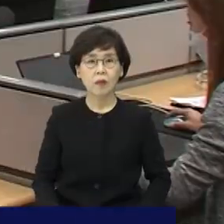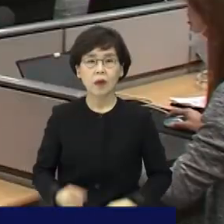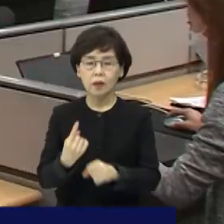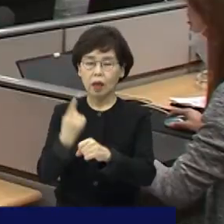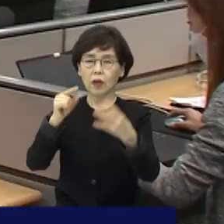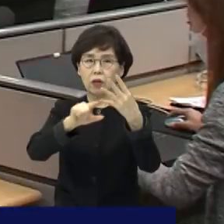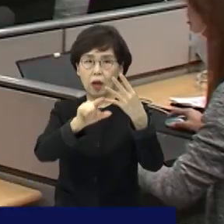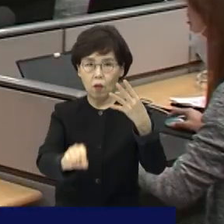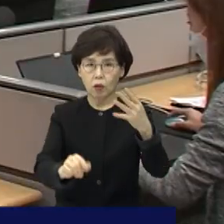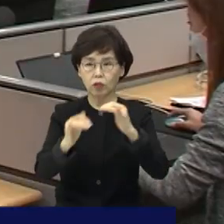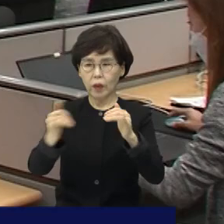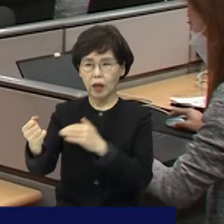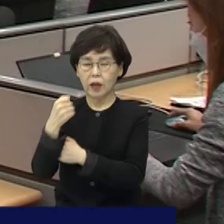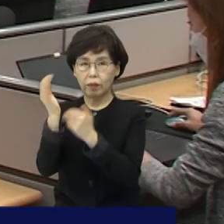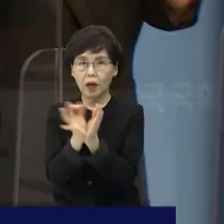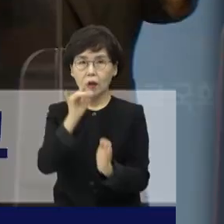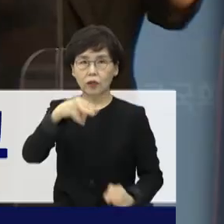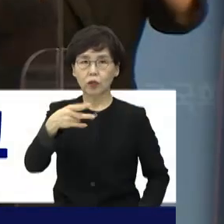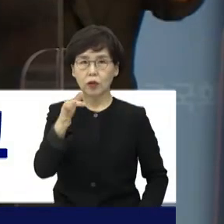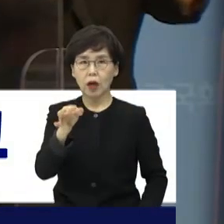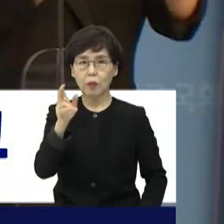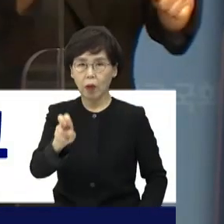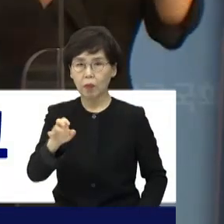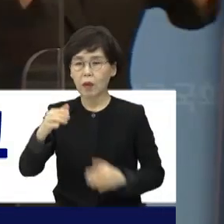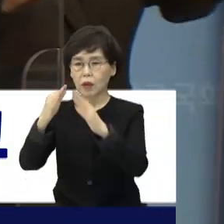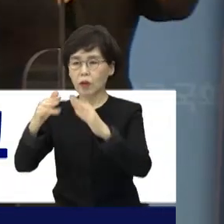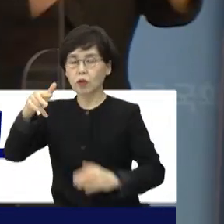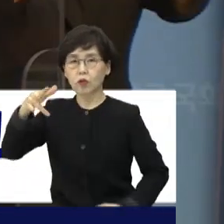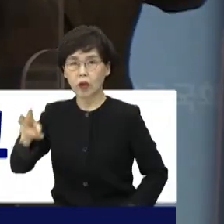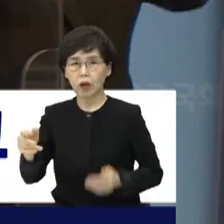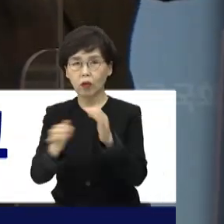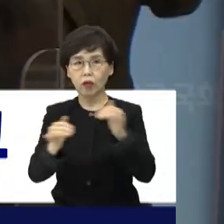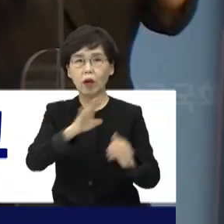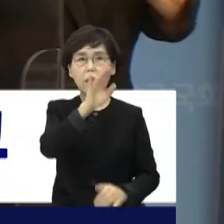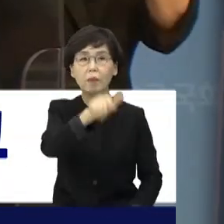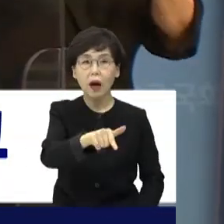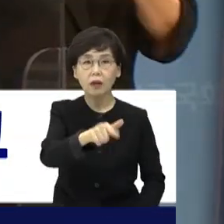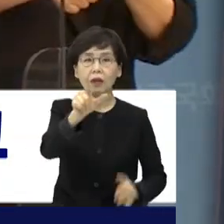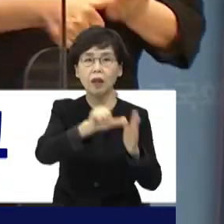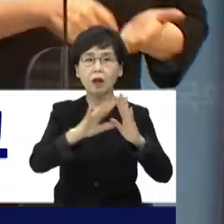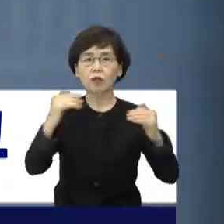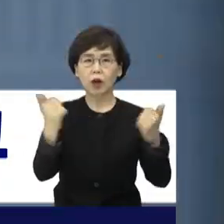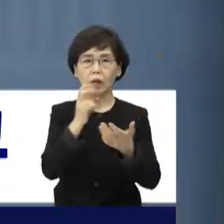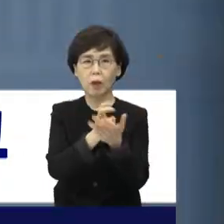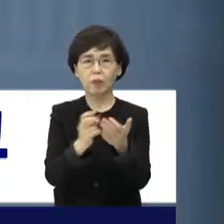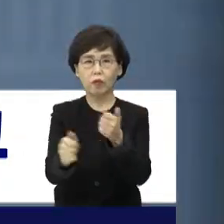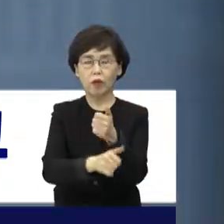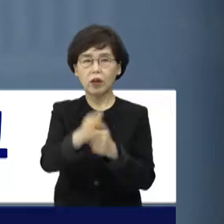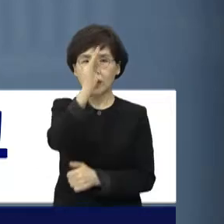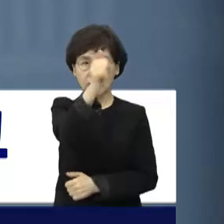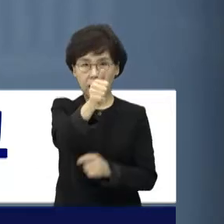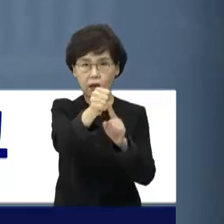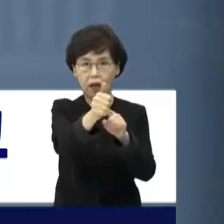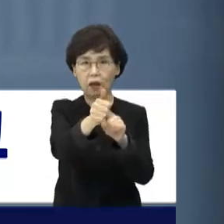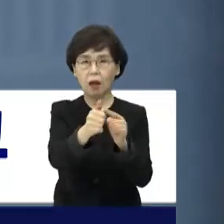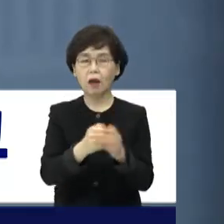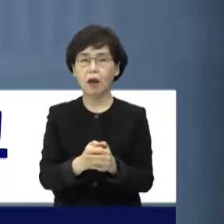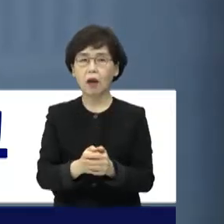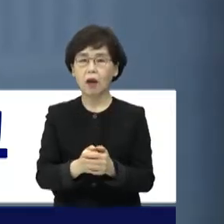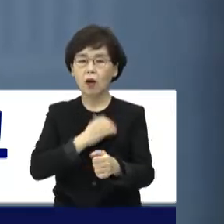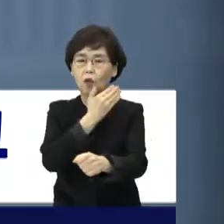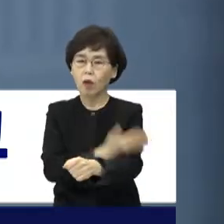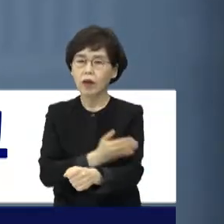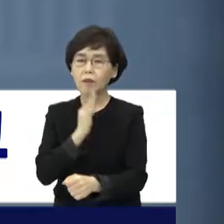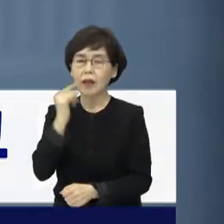지난해 4월 국민의힘 유상범 전주회 의원은 박광훈 당시 국회 법제사법위원장을 상대로 권한쟁의